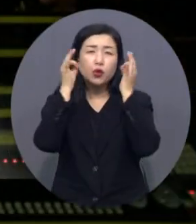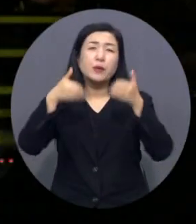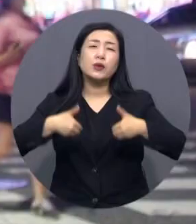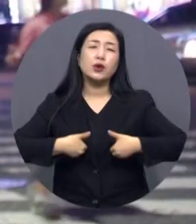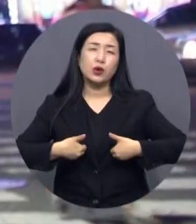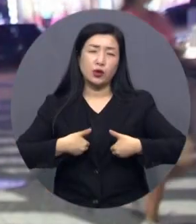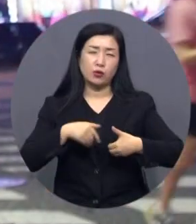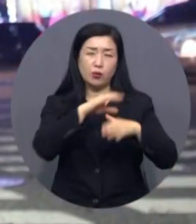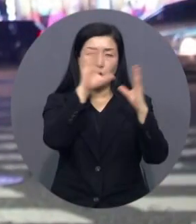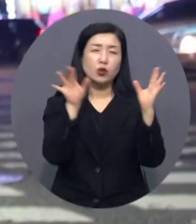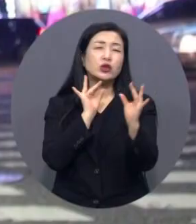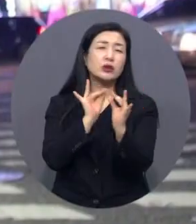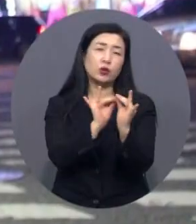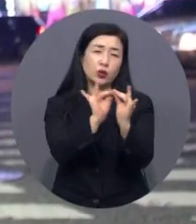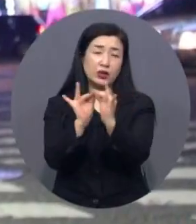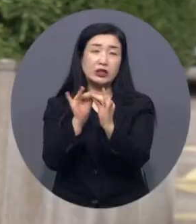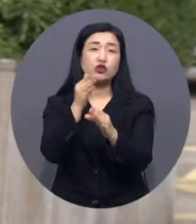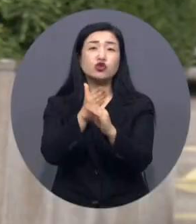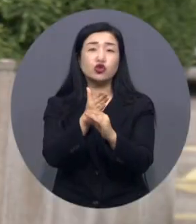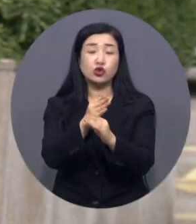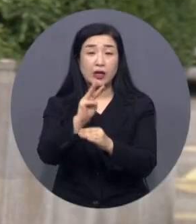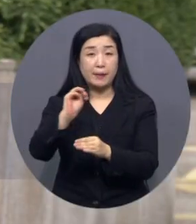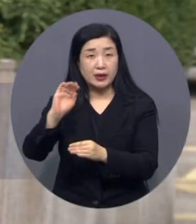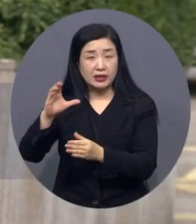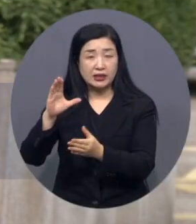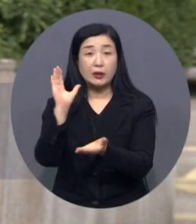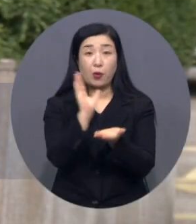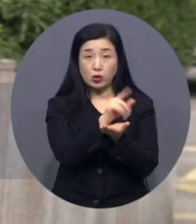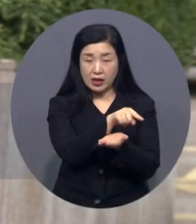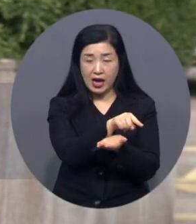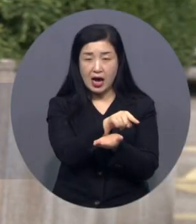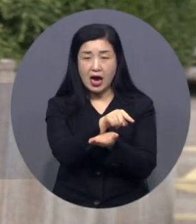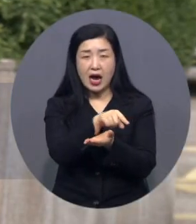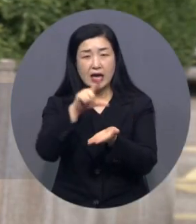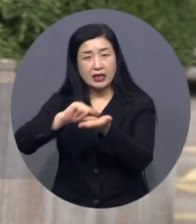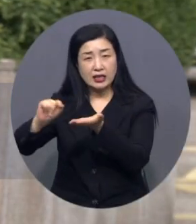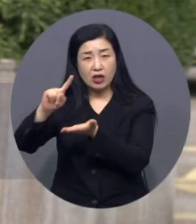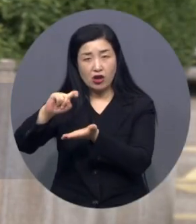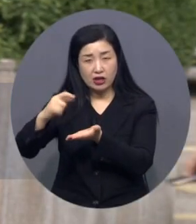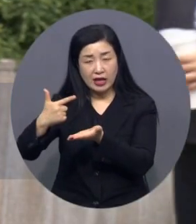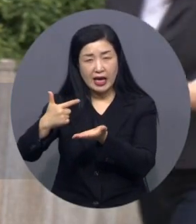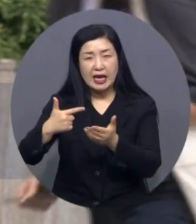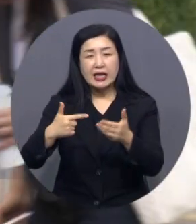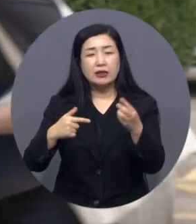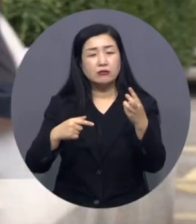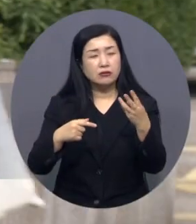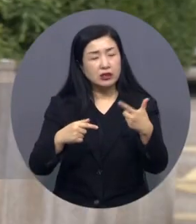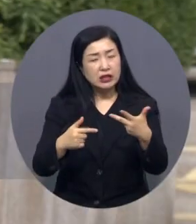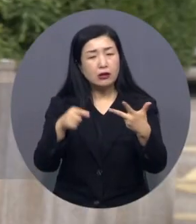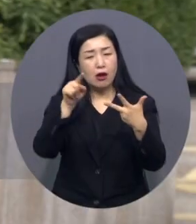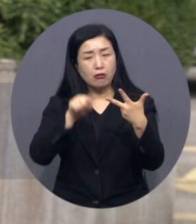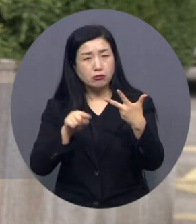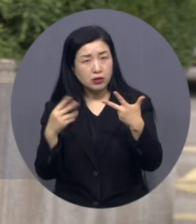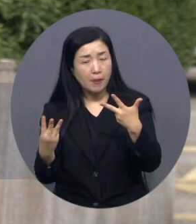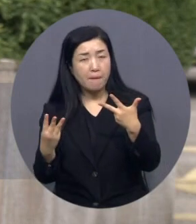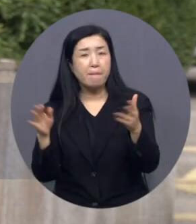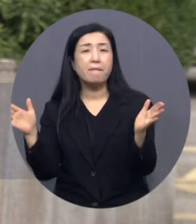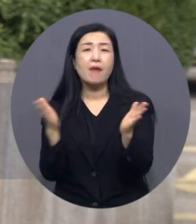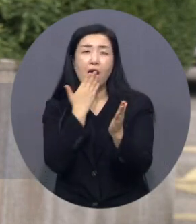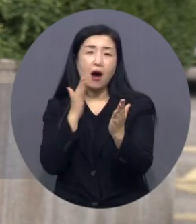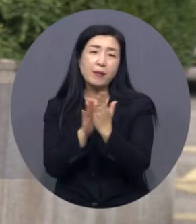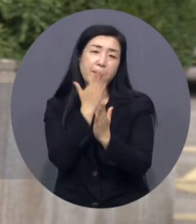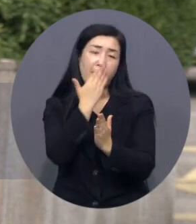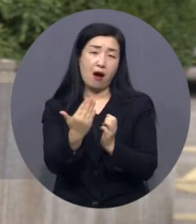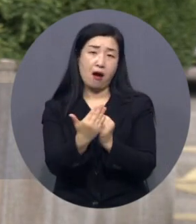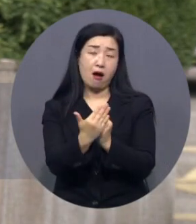전문가들의 공통된 의견입니다. MBC 본사와 계열사 간의 7대 3은 유지하겠다는 어떤 합의가 있었기